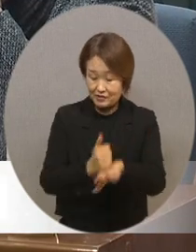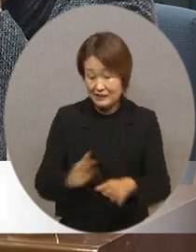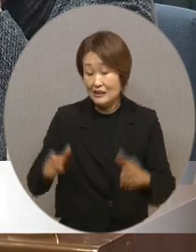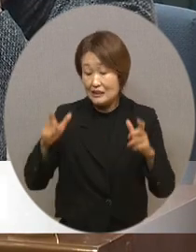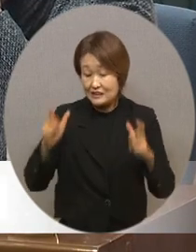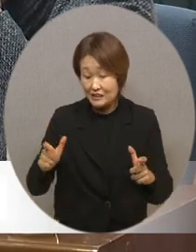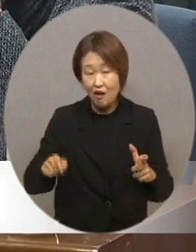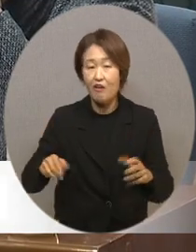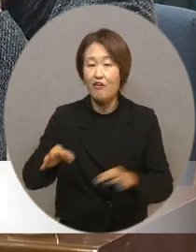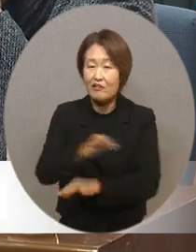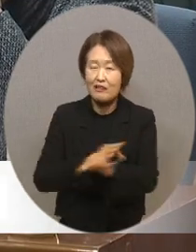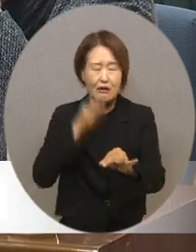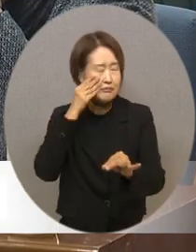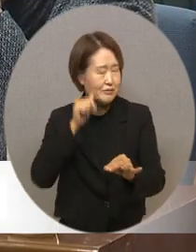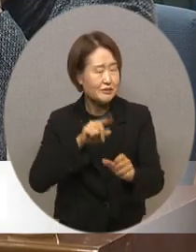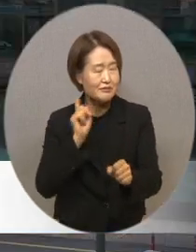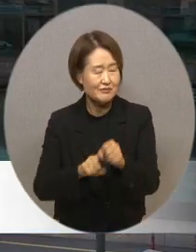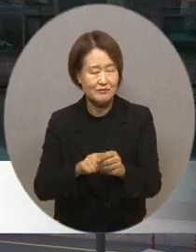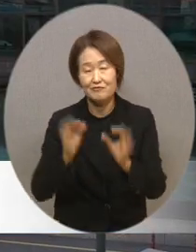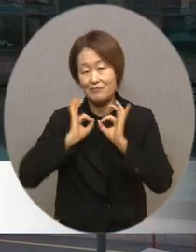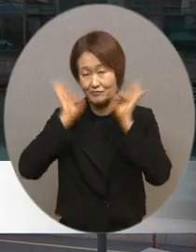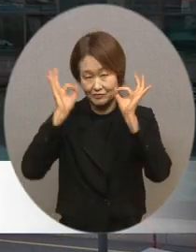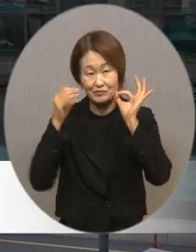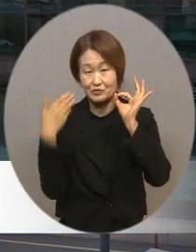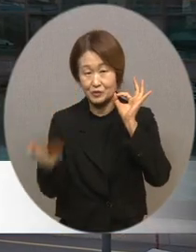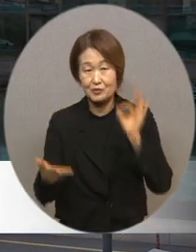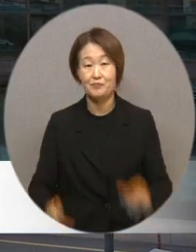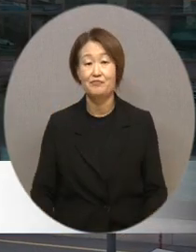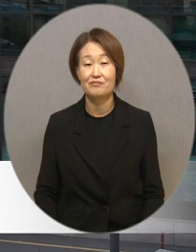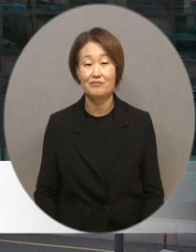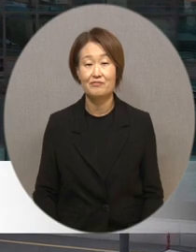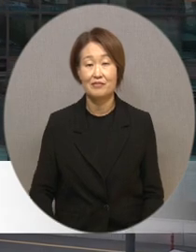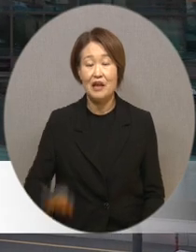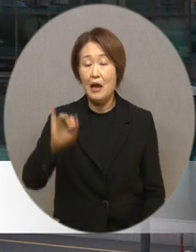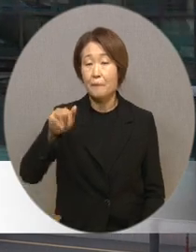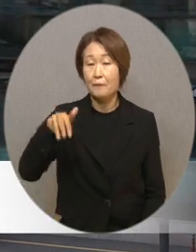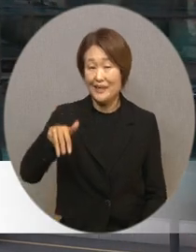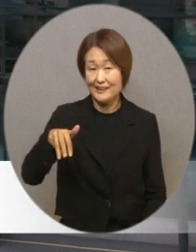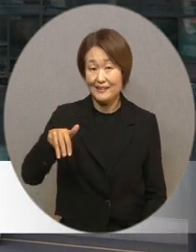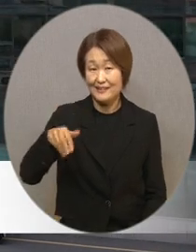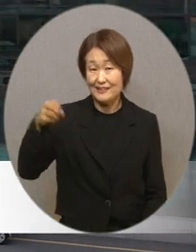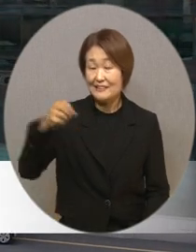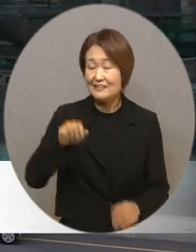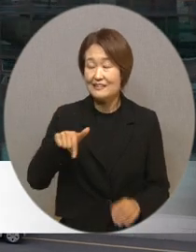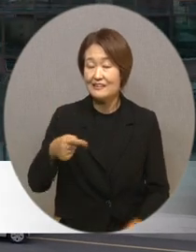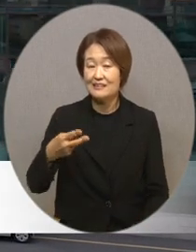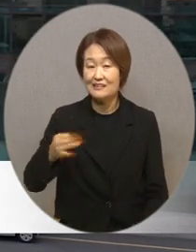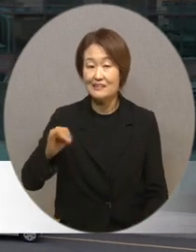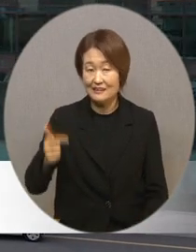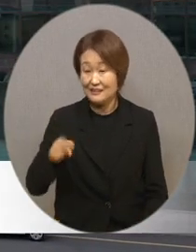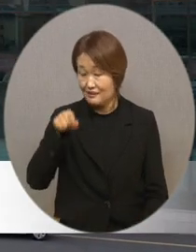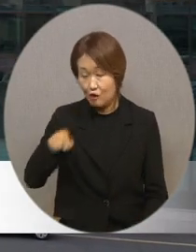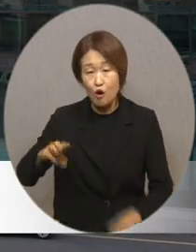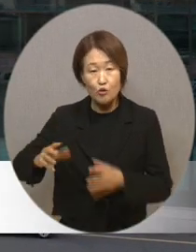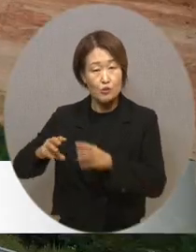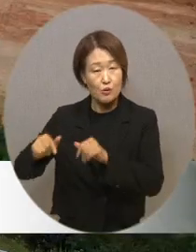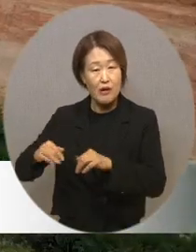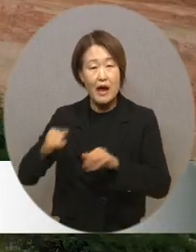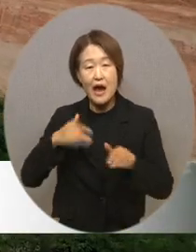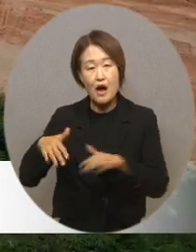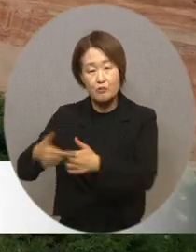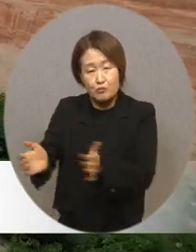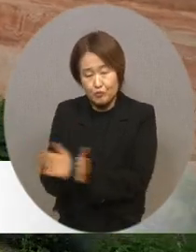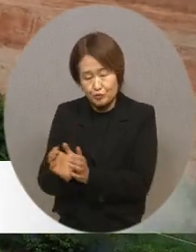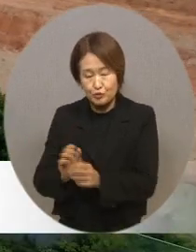숨을 불어넣겠다고 전했습니다. 한편 군은 빅그린 국가산업단지를 국토해양부로부터 지정 고시받고